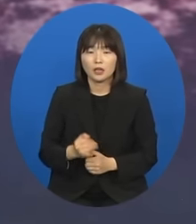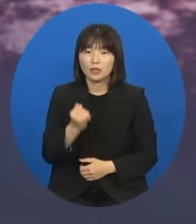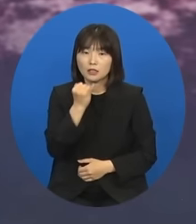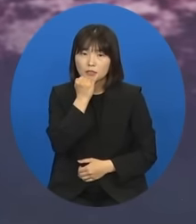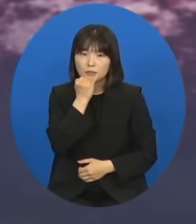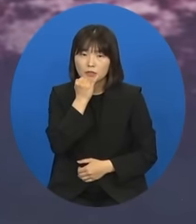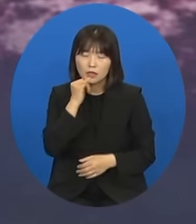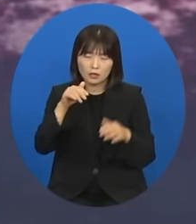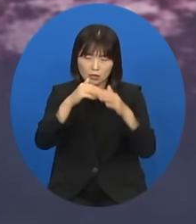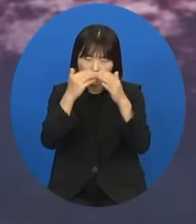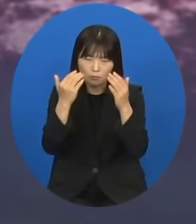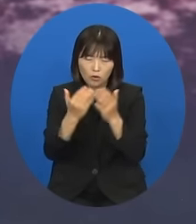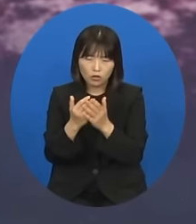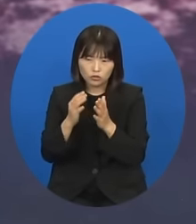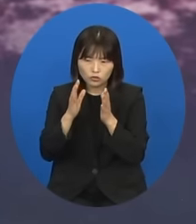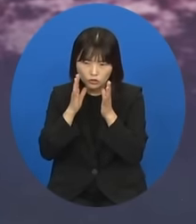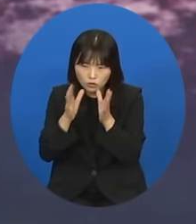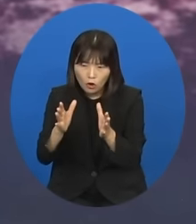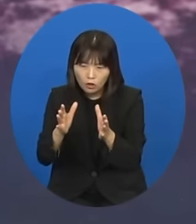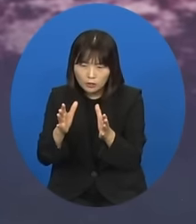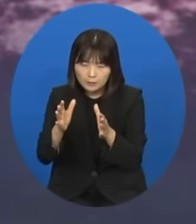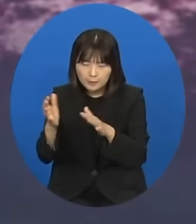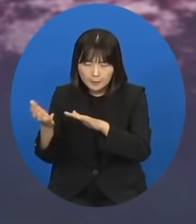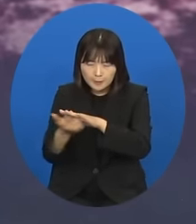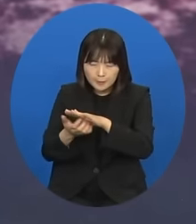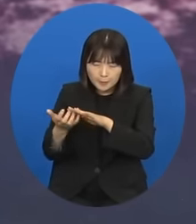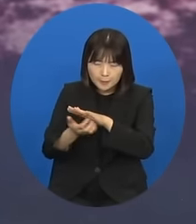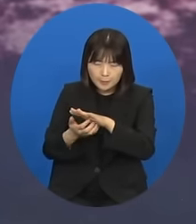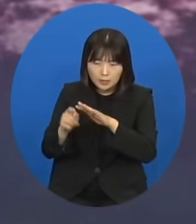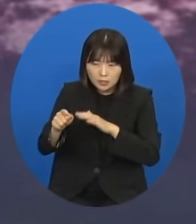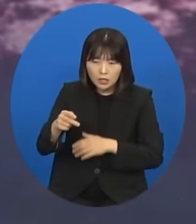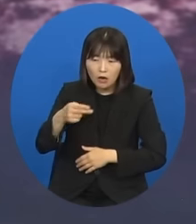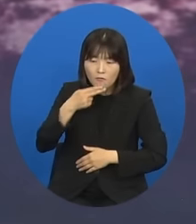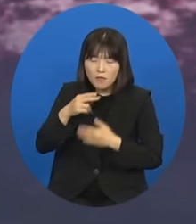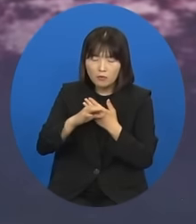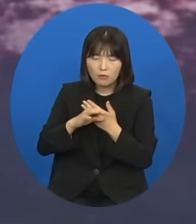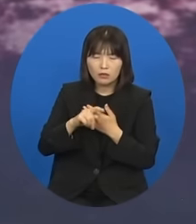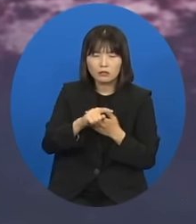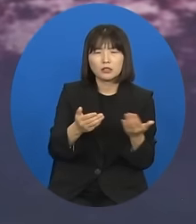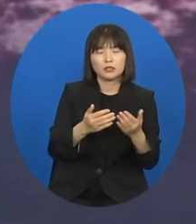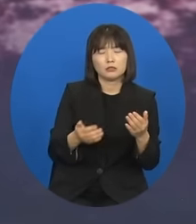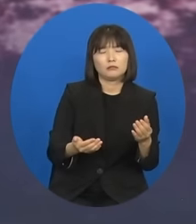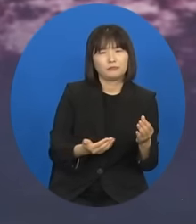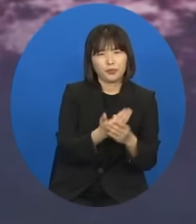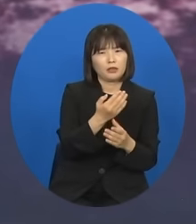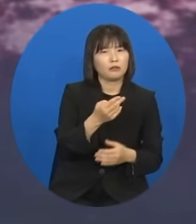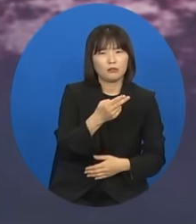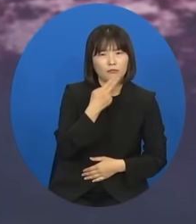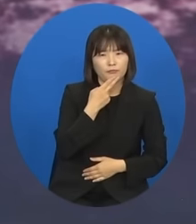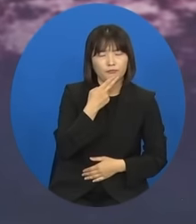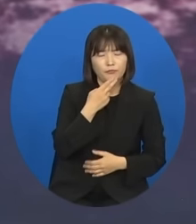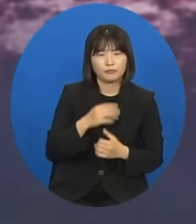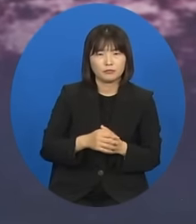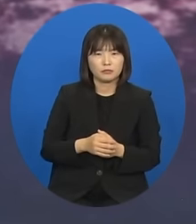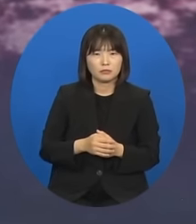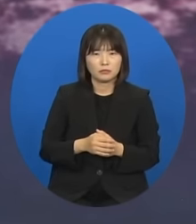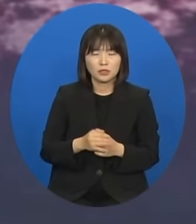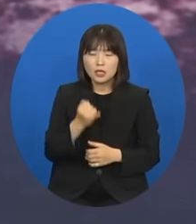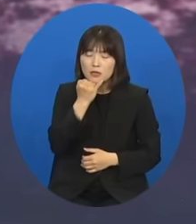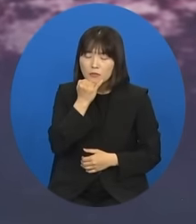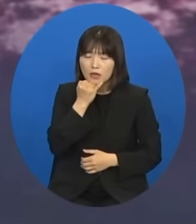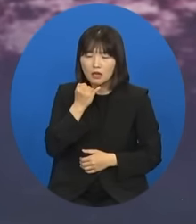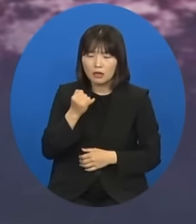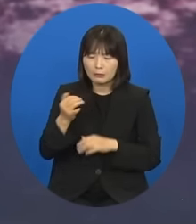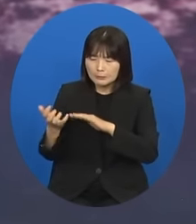모든 속임수를 각본을 짜지 않았더라면 아마 이런 일이 벌어지지 않았을 겁니다 물론 여러분 리브가는 왜 이렇게 했을까요